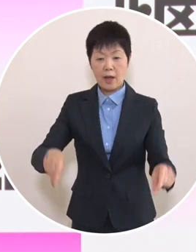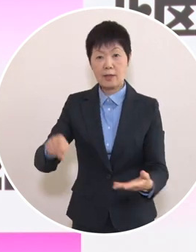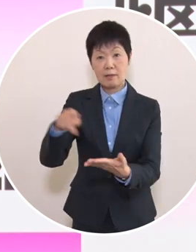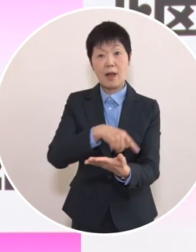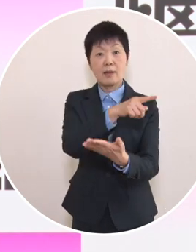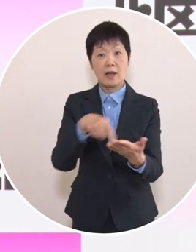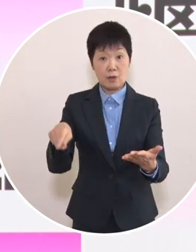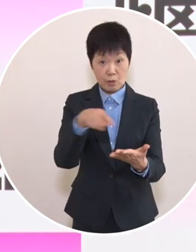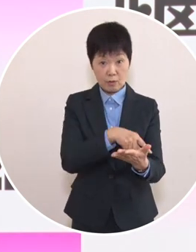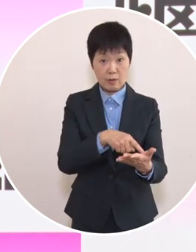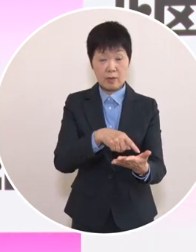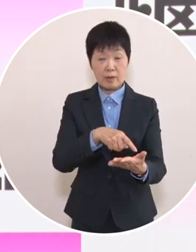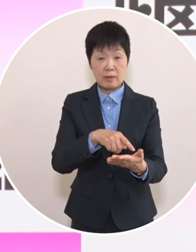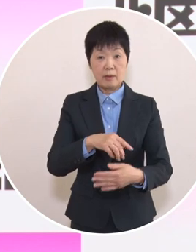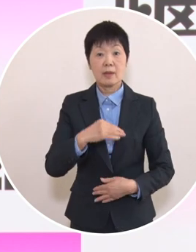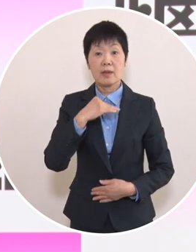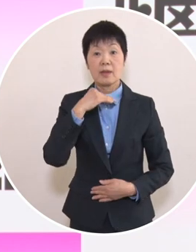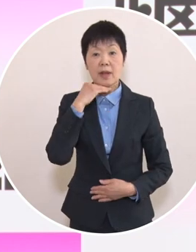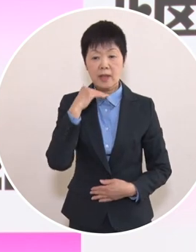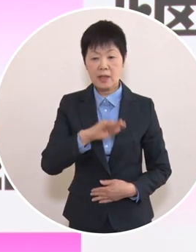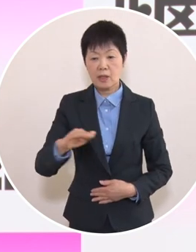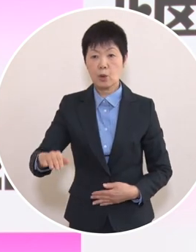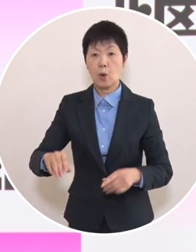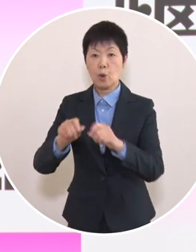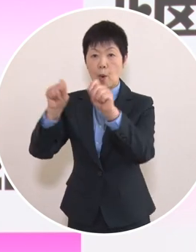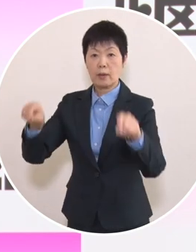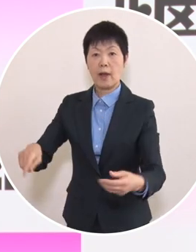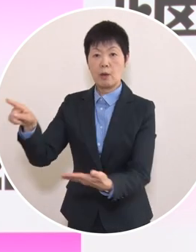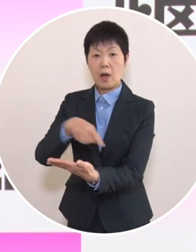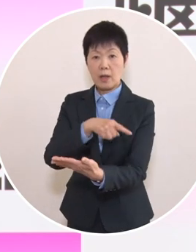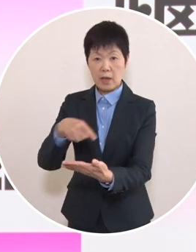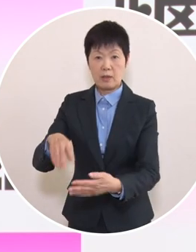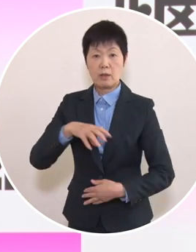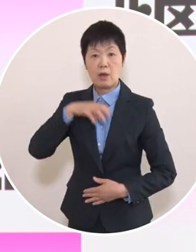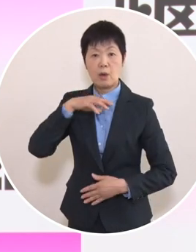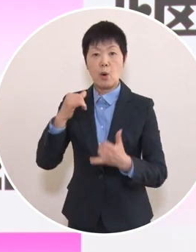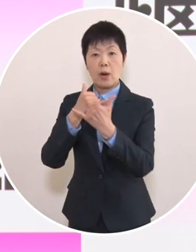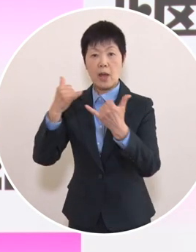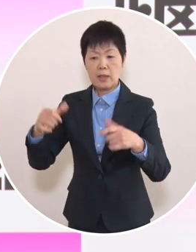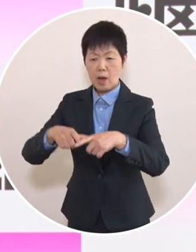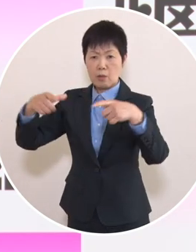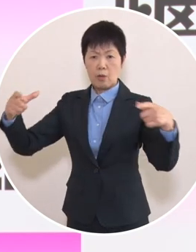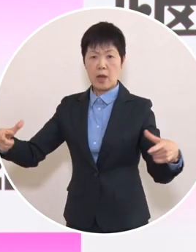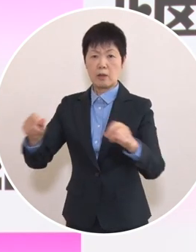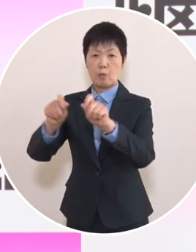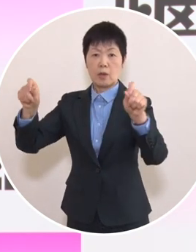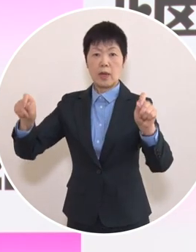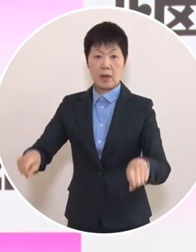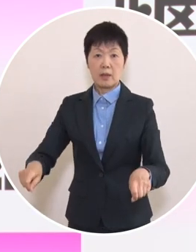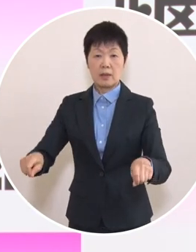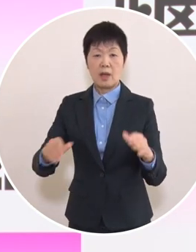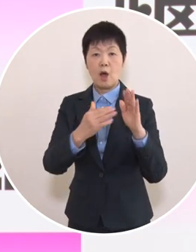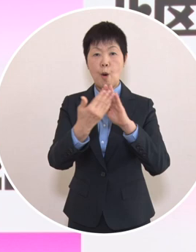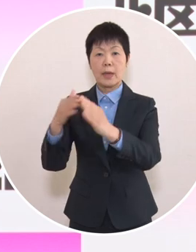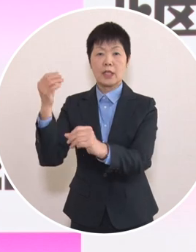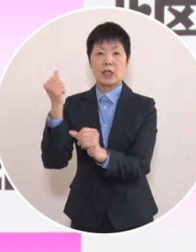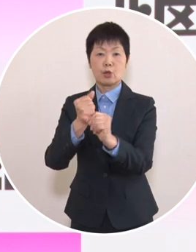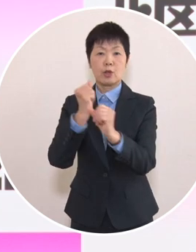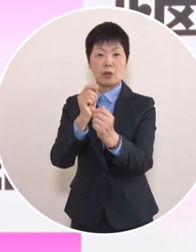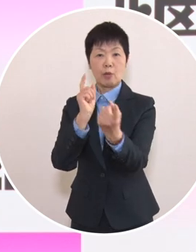児童の解消をはじめ高齢化の進展本格化するまちづくりへの対応など